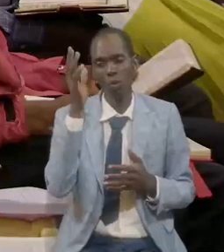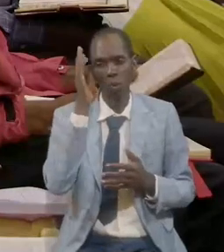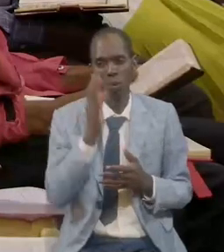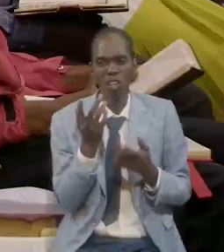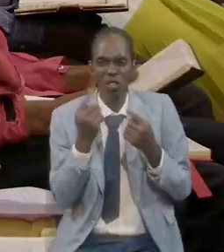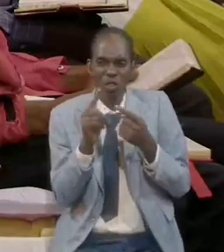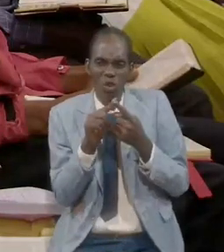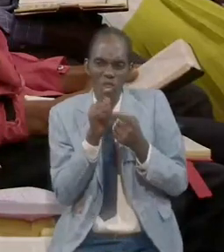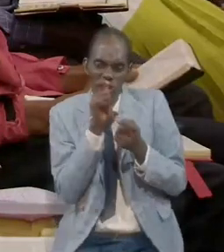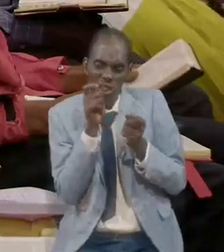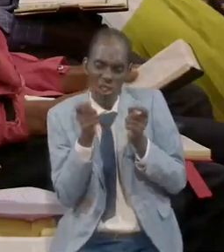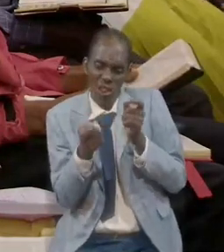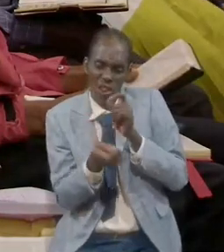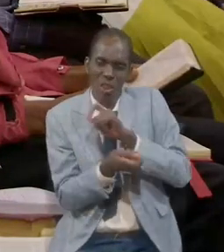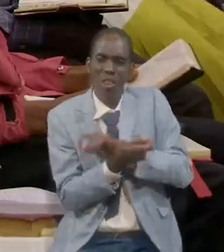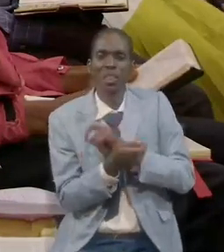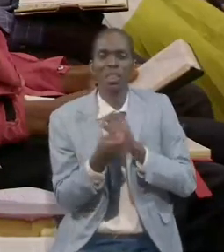falsifie,